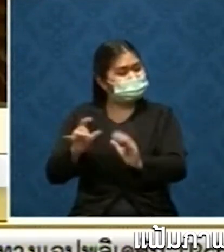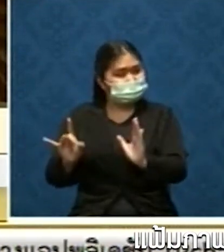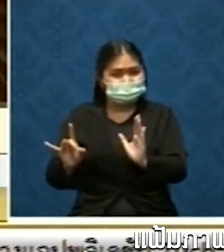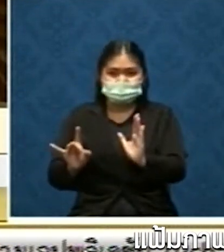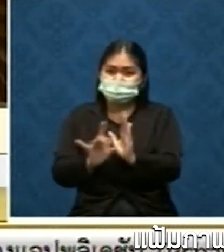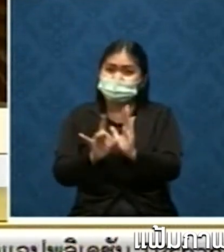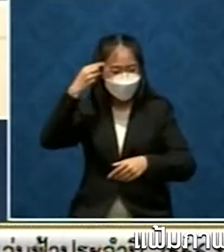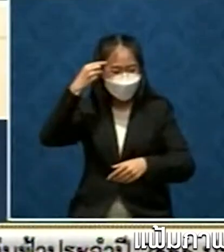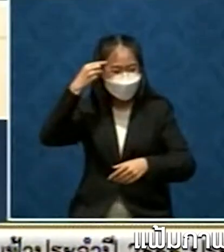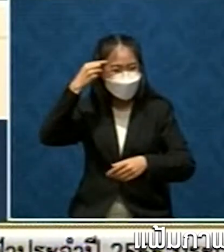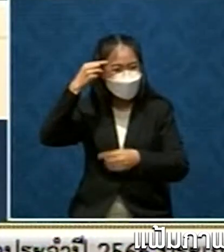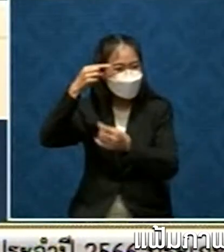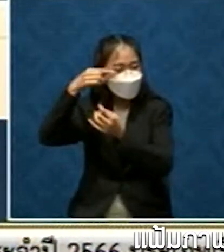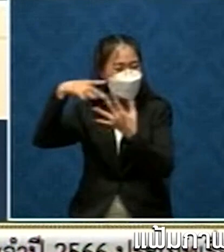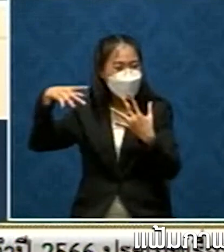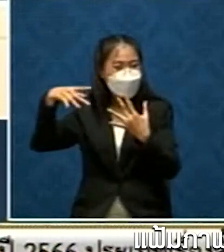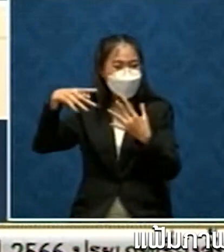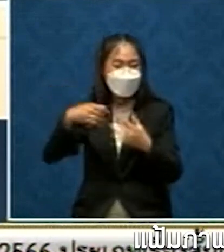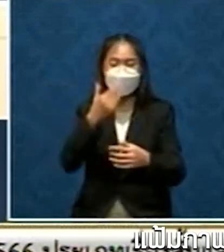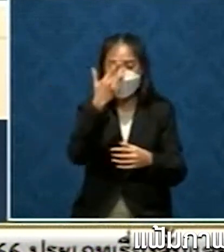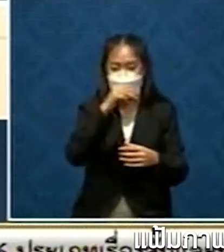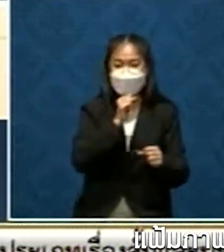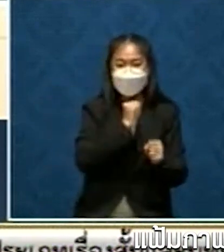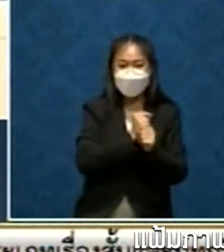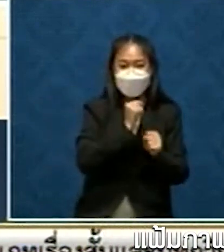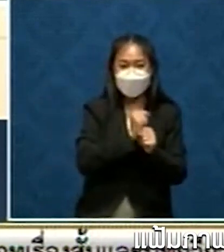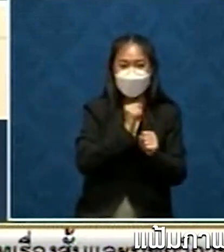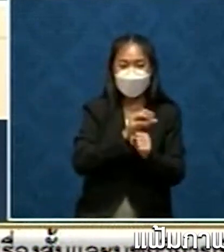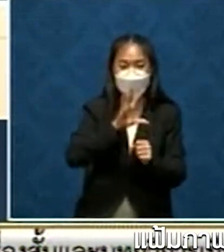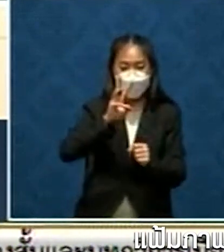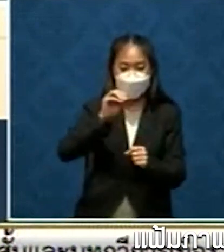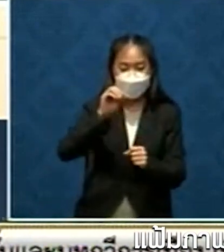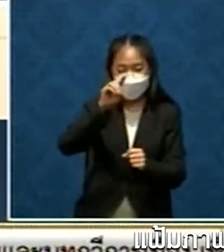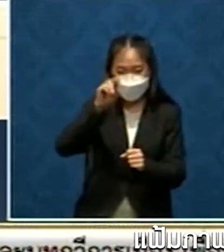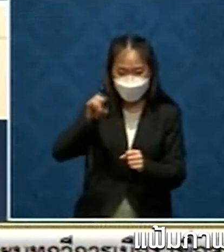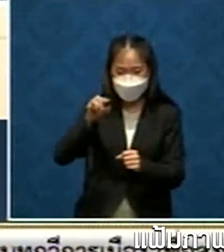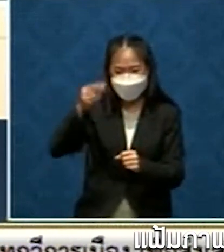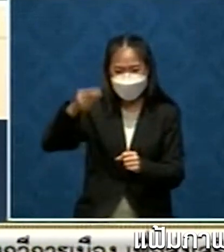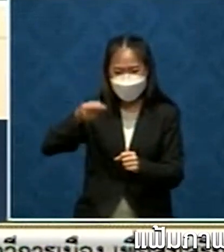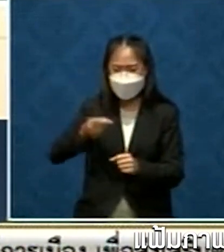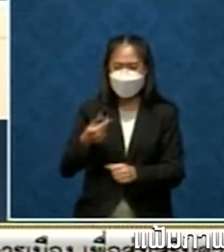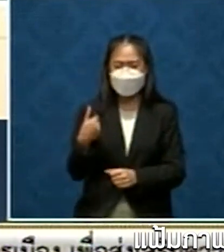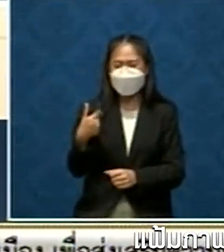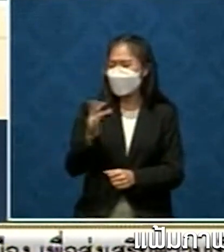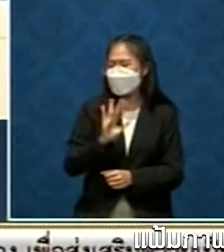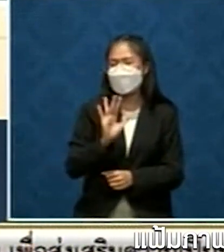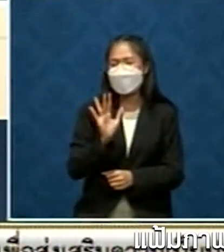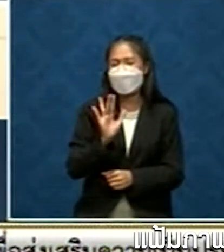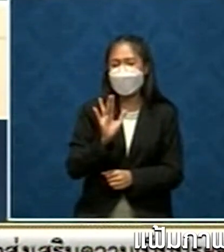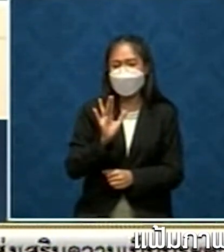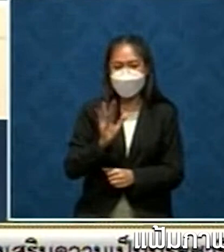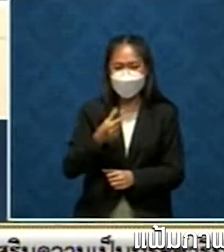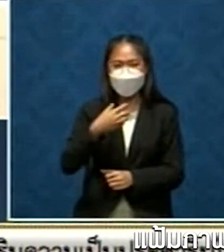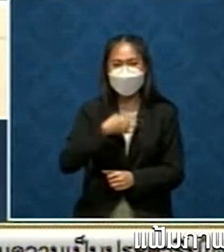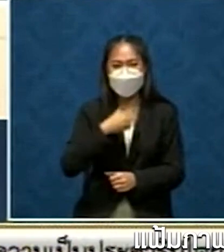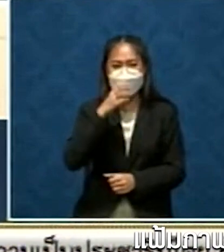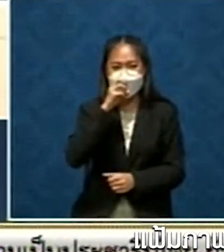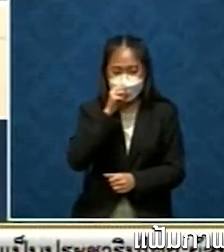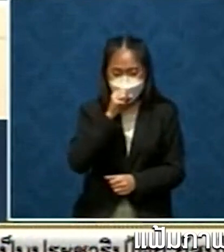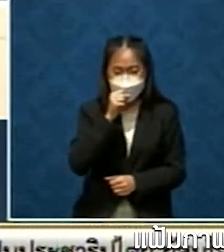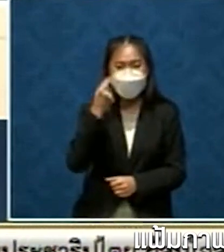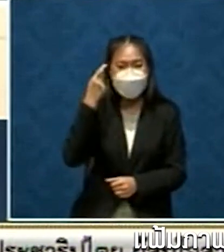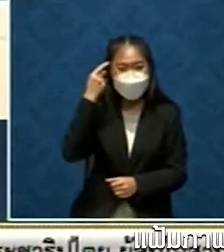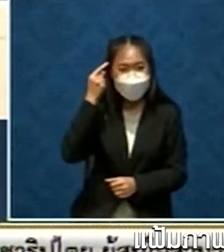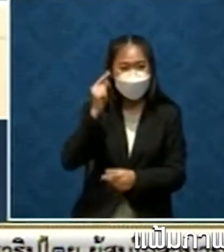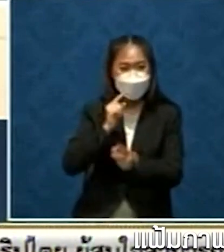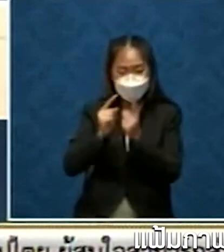ก็นะเพราะอะไรถ้าถามว่าเพราะอะไรทำไมล่ะตอบไม่ได้อย่างนี้ไม่ได้นะคะถ้าคุณคิดว่าคุณอยากให้การเมื